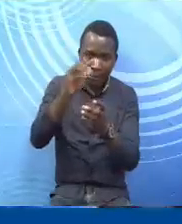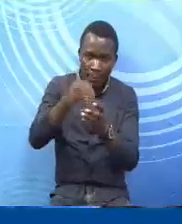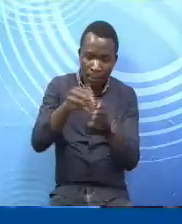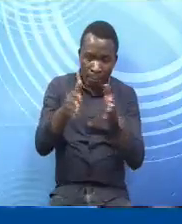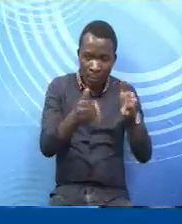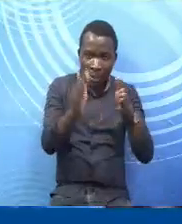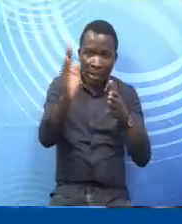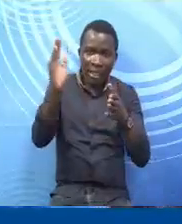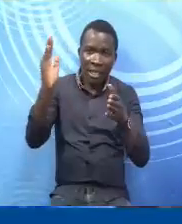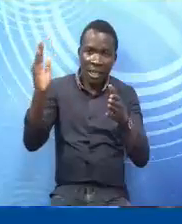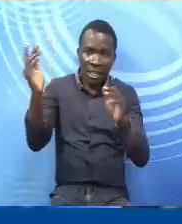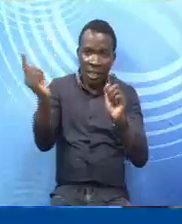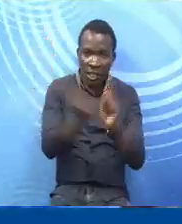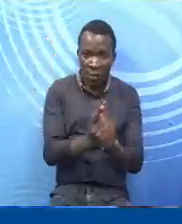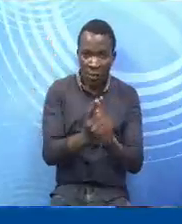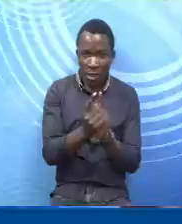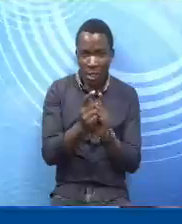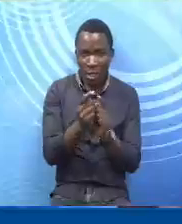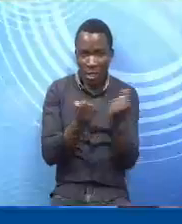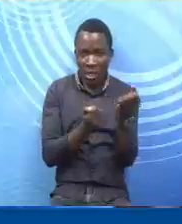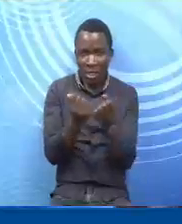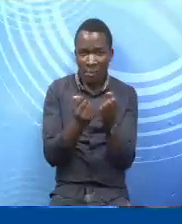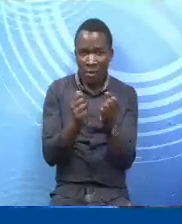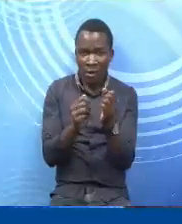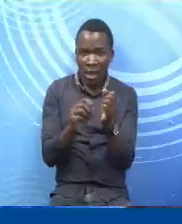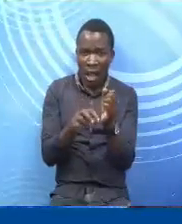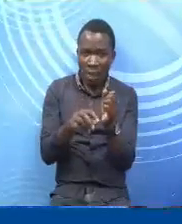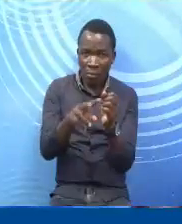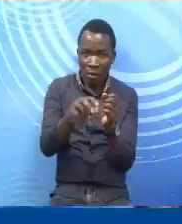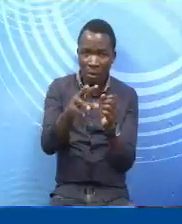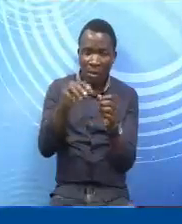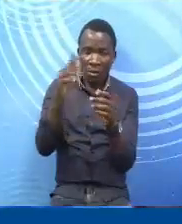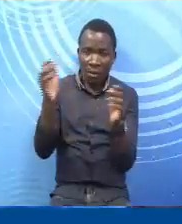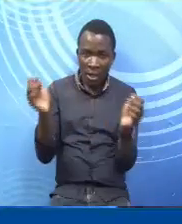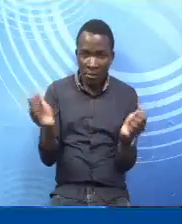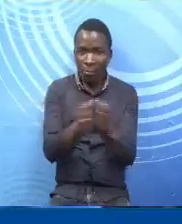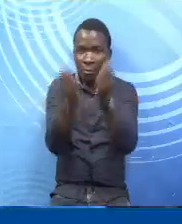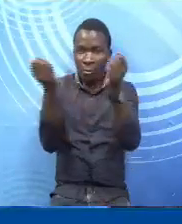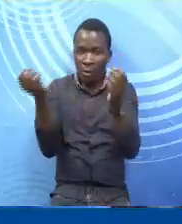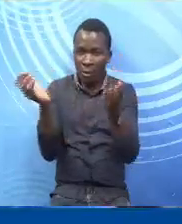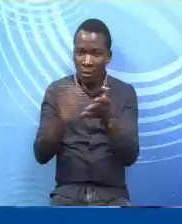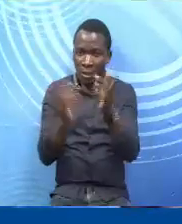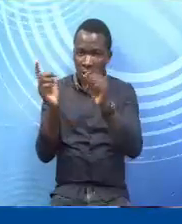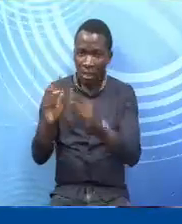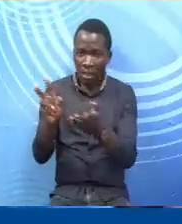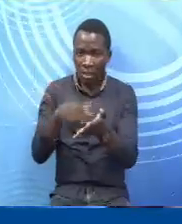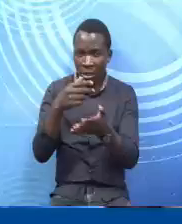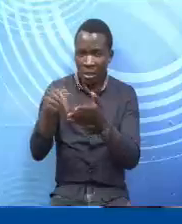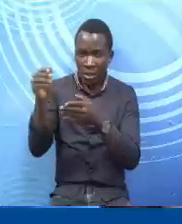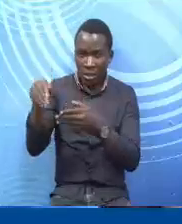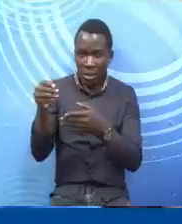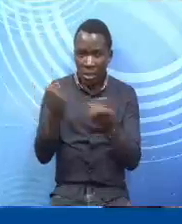kamyo yazamukaga, ibirayigonze birongera iragaruka igwa hano hakuno. Iriya vatiri